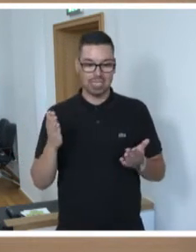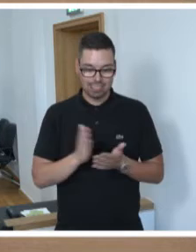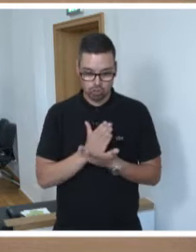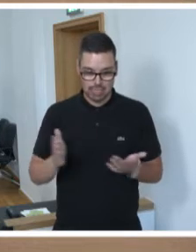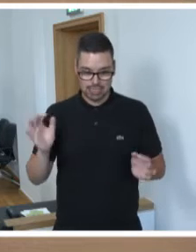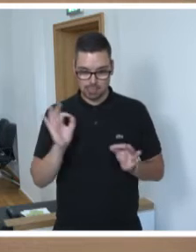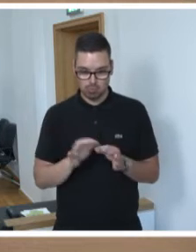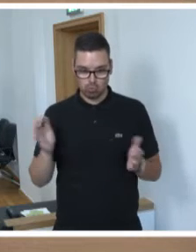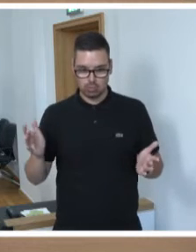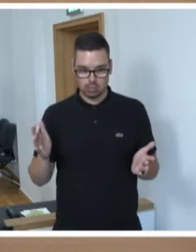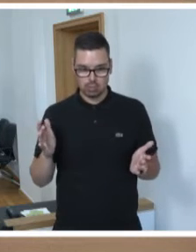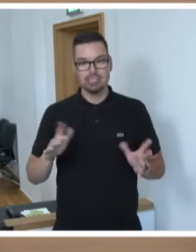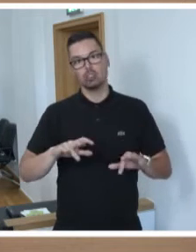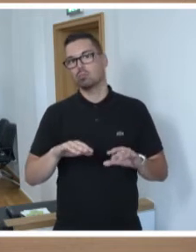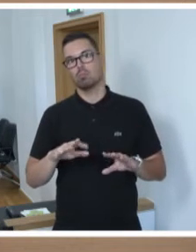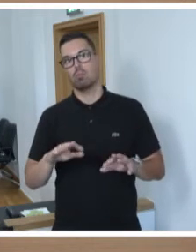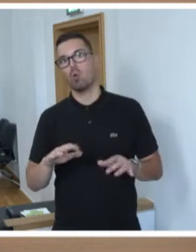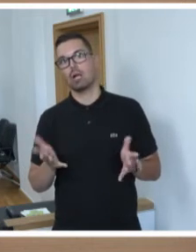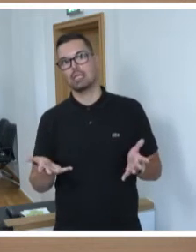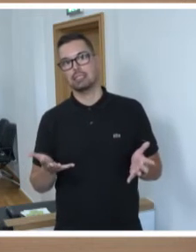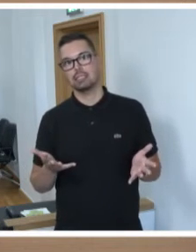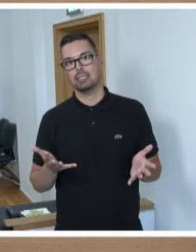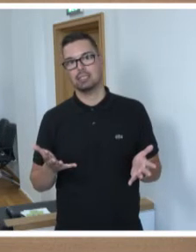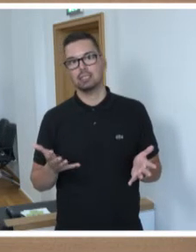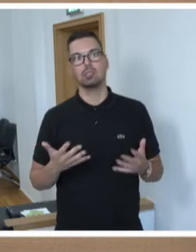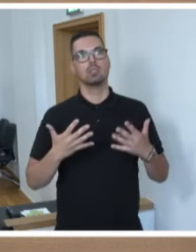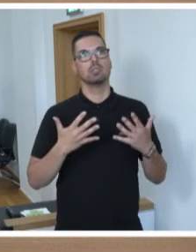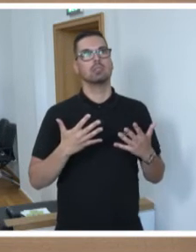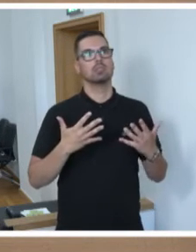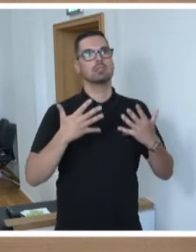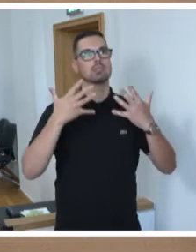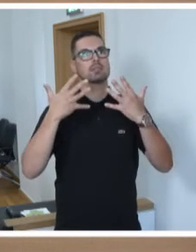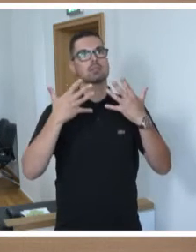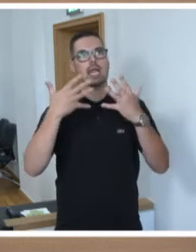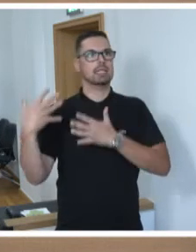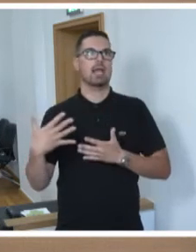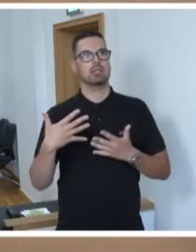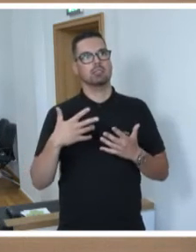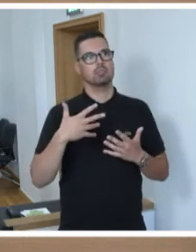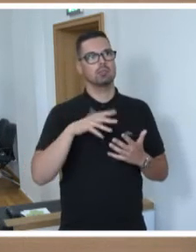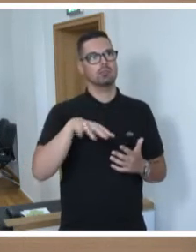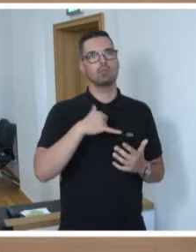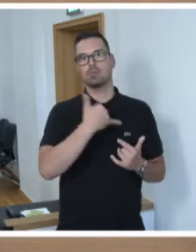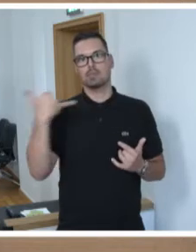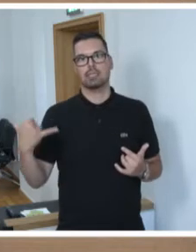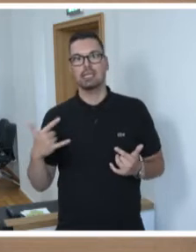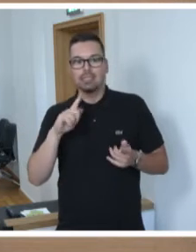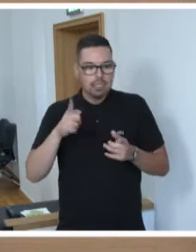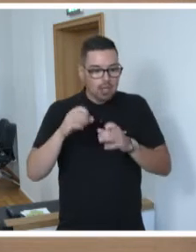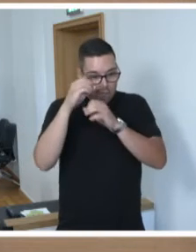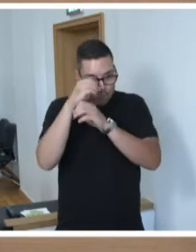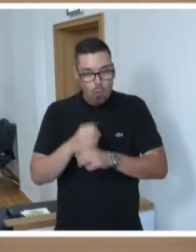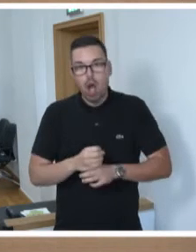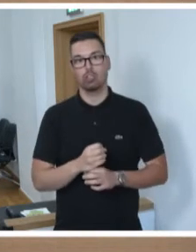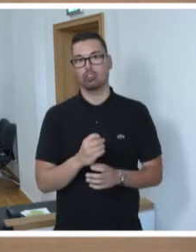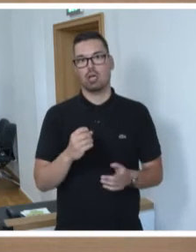wird nicht irgendwo am Bürokratenschreibtisch festgelegt, womit man in 10, 15 Jahren Auto fährt. Das ist eine Frage, die müssen Wissenschaftler, Forschung, Entwicklung